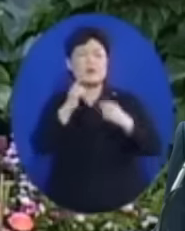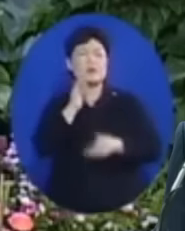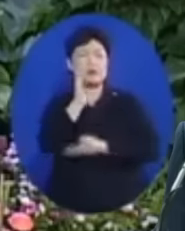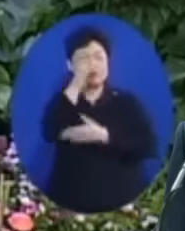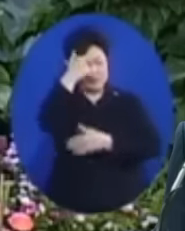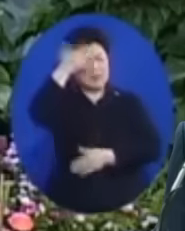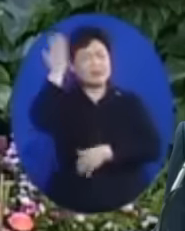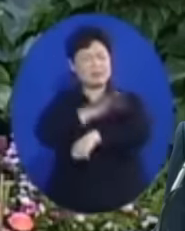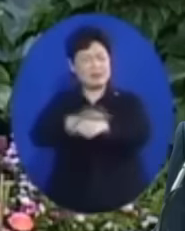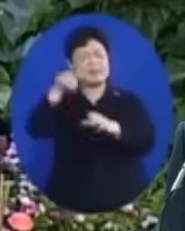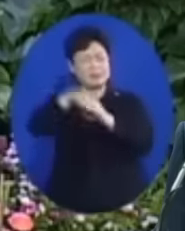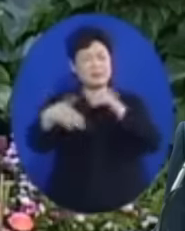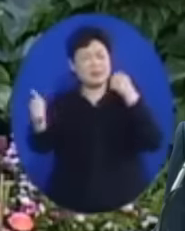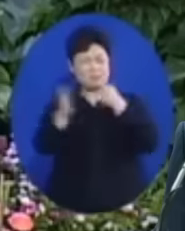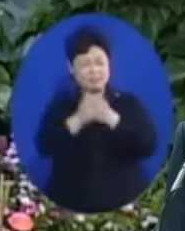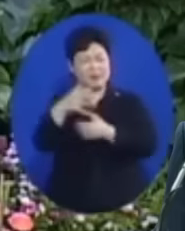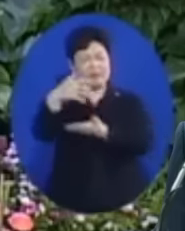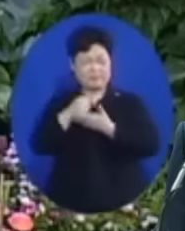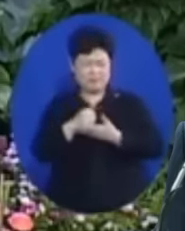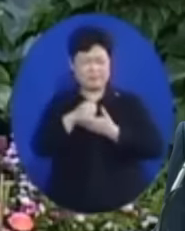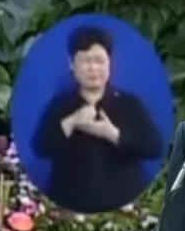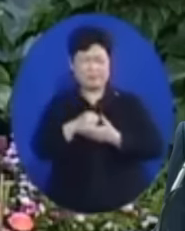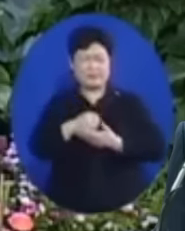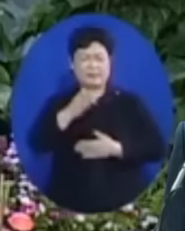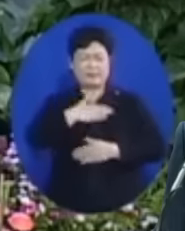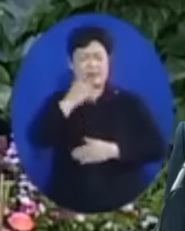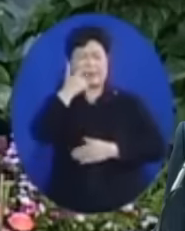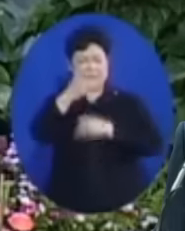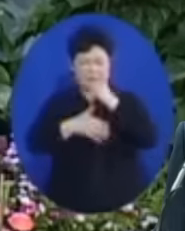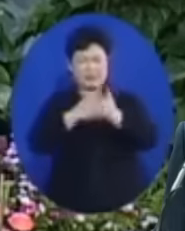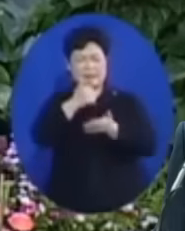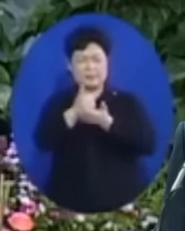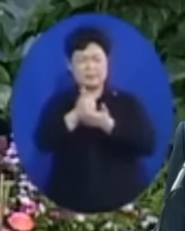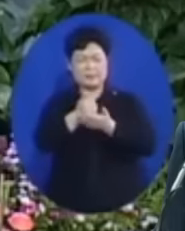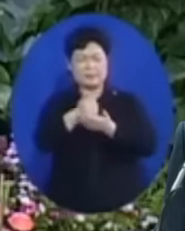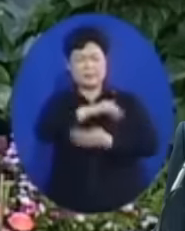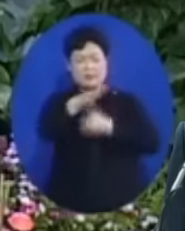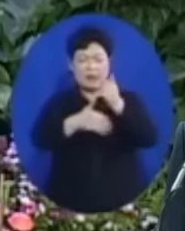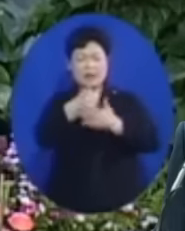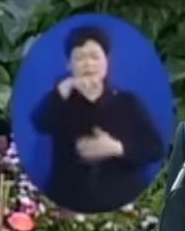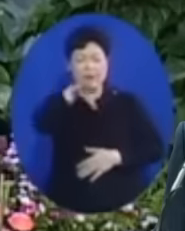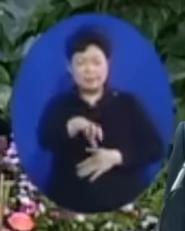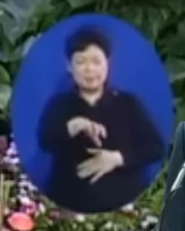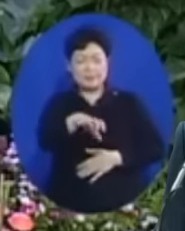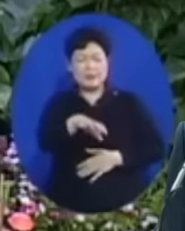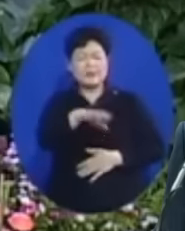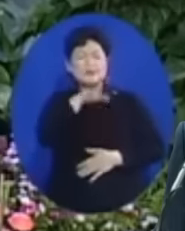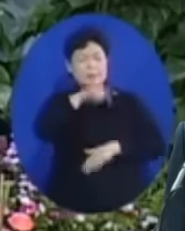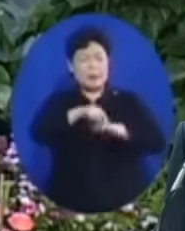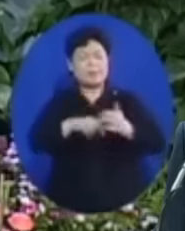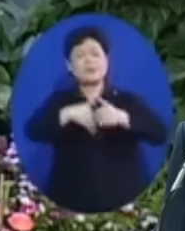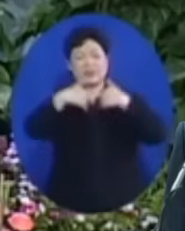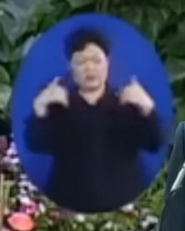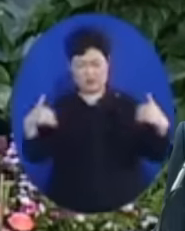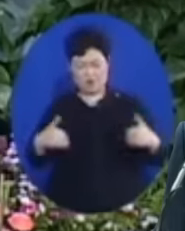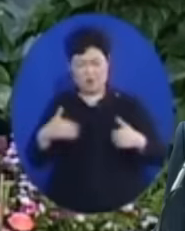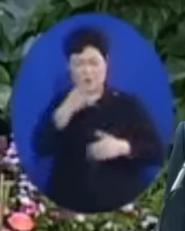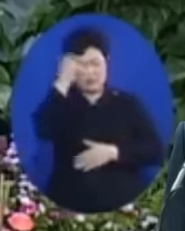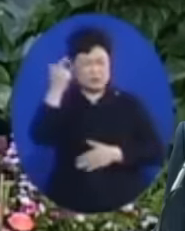영광도 옛날에 잘 심었기 때문에 얻는 것입니다. 내 아버지 하나님이여, 우리가 하나님 앞에 마음 문을 열어놓고